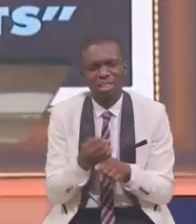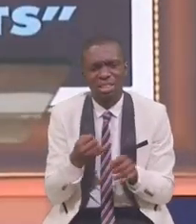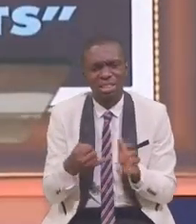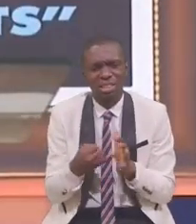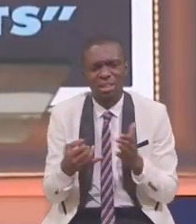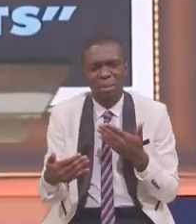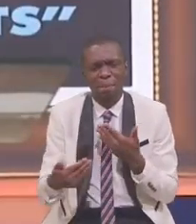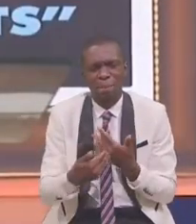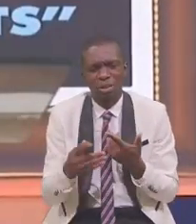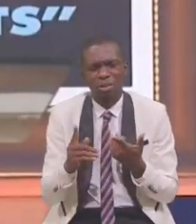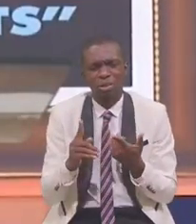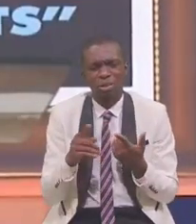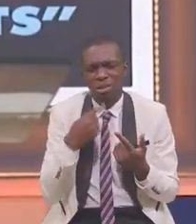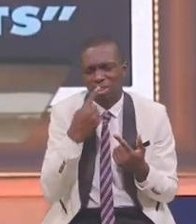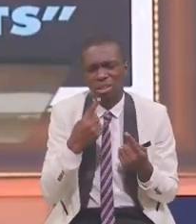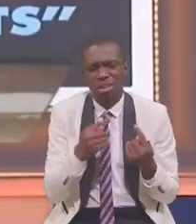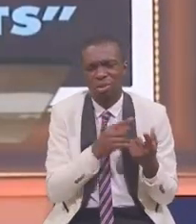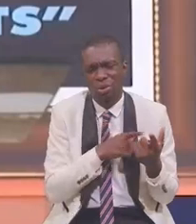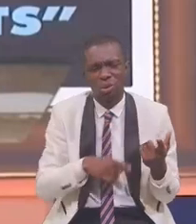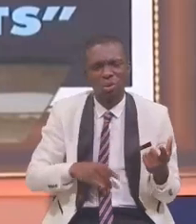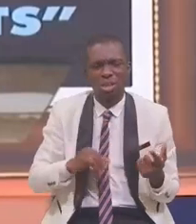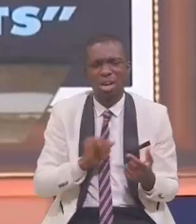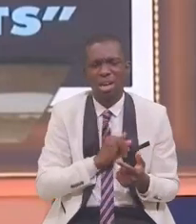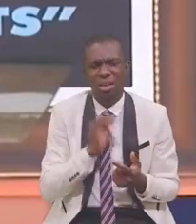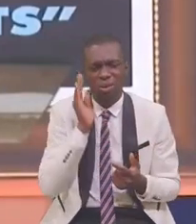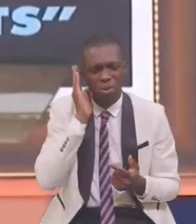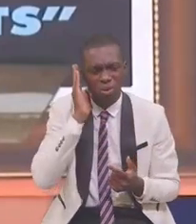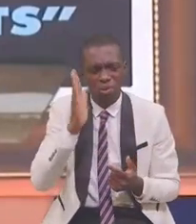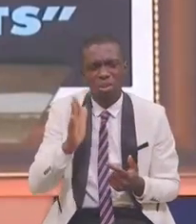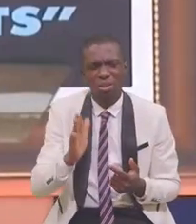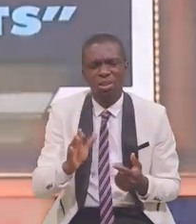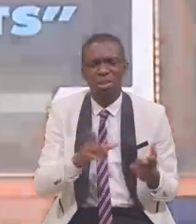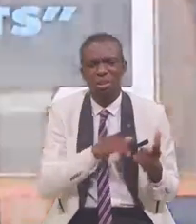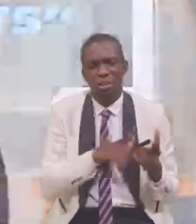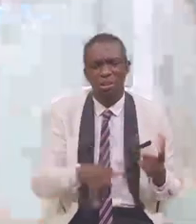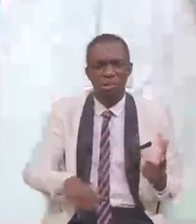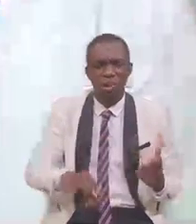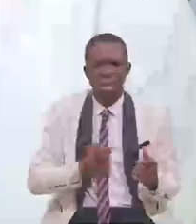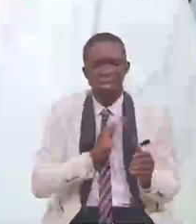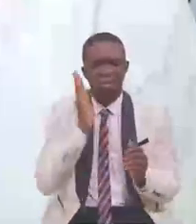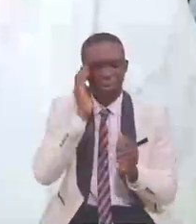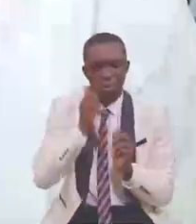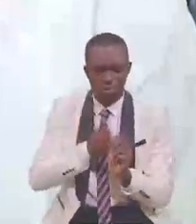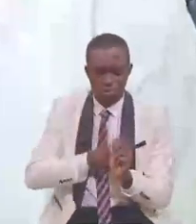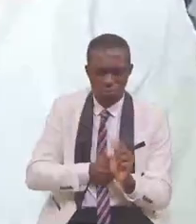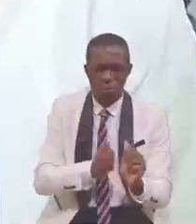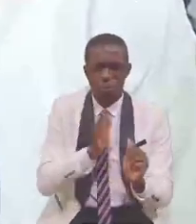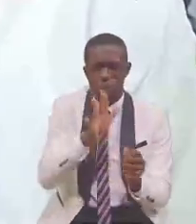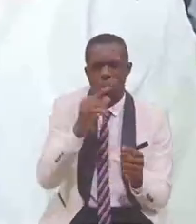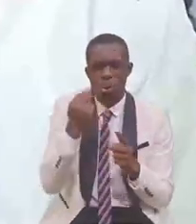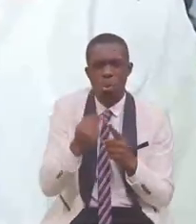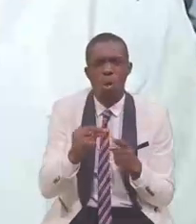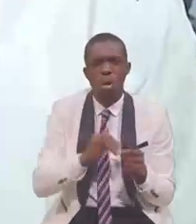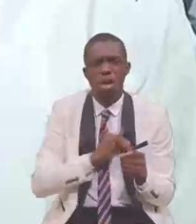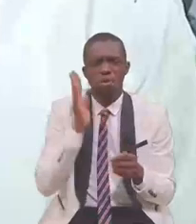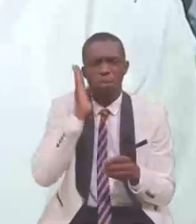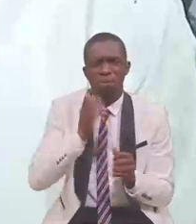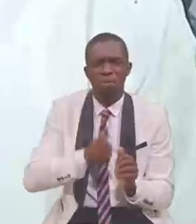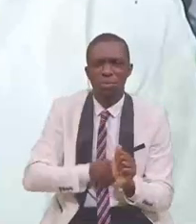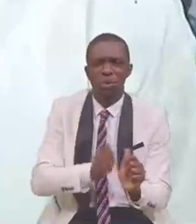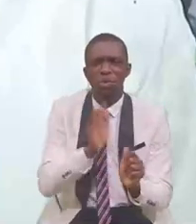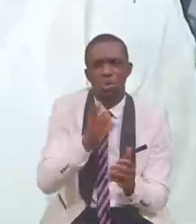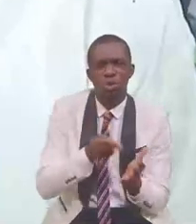dis, Seigneur, oui, je vais le faire. Je vais obéir à ta parole. Je vais obéir à la vérité, à l'enseignement de la parole.